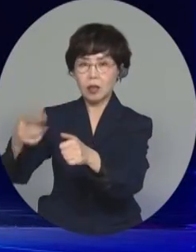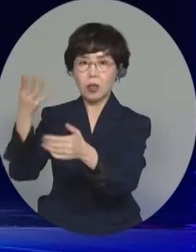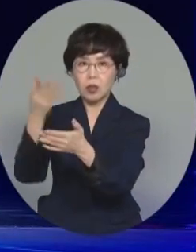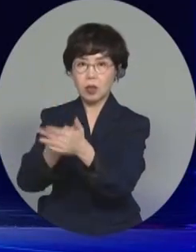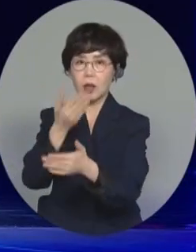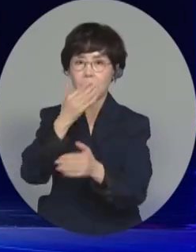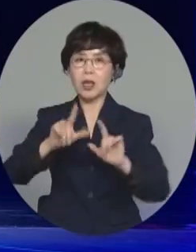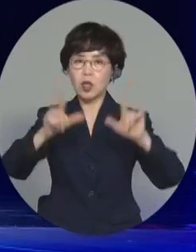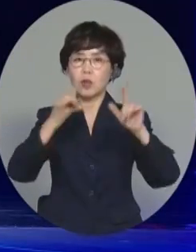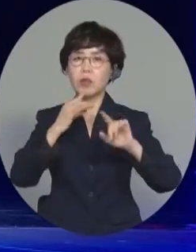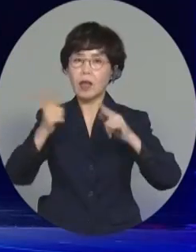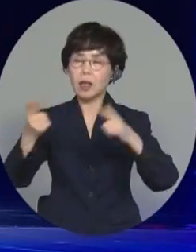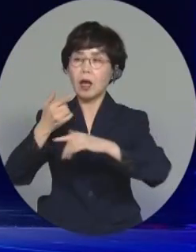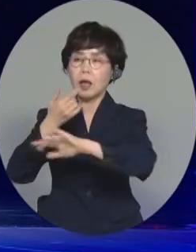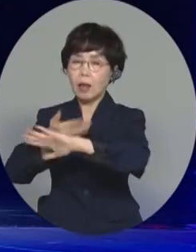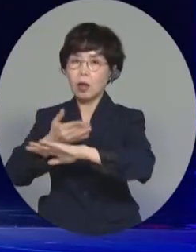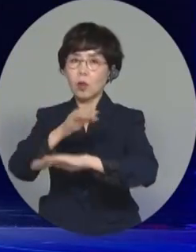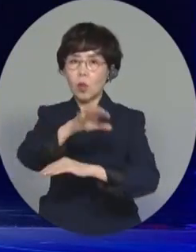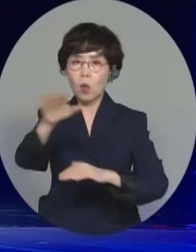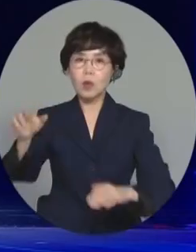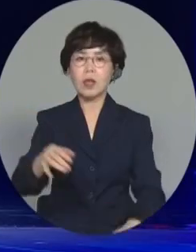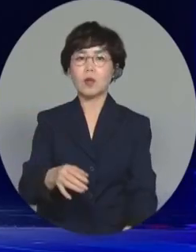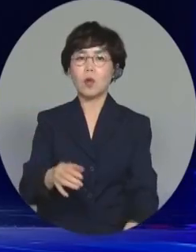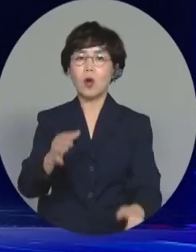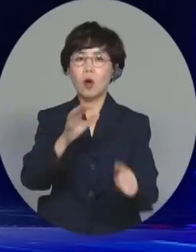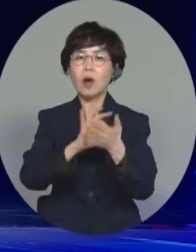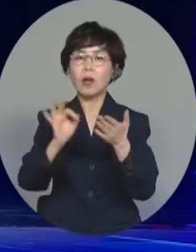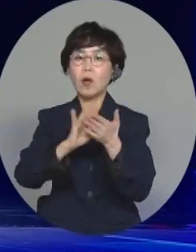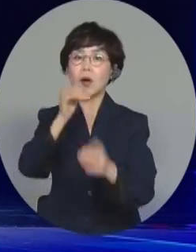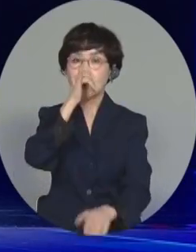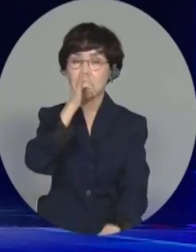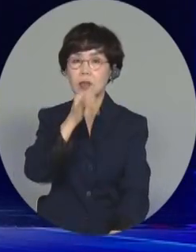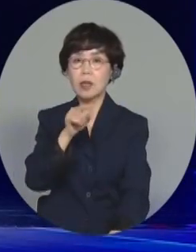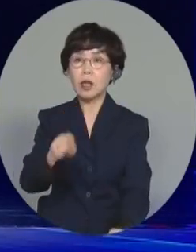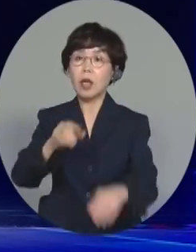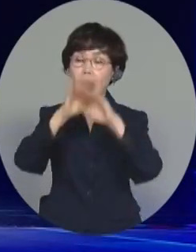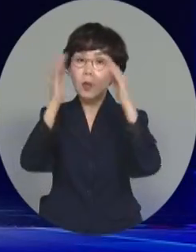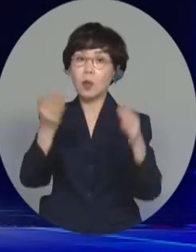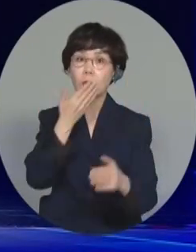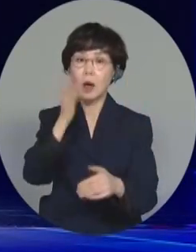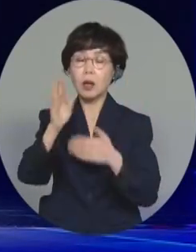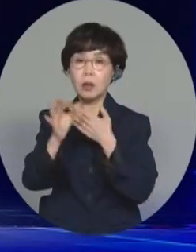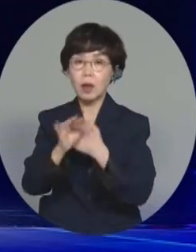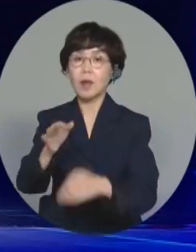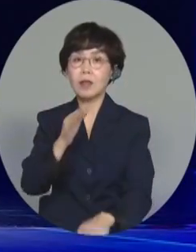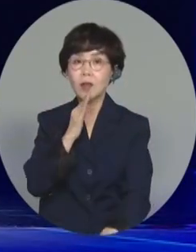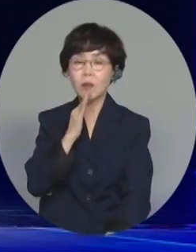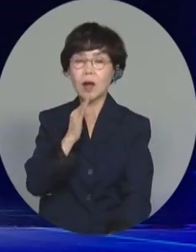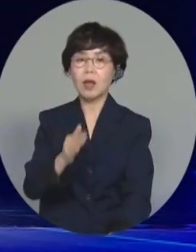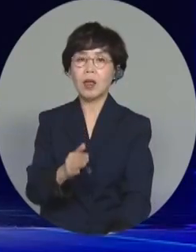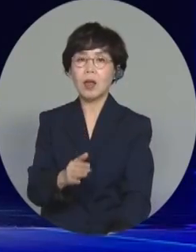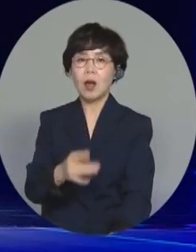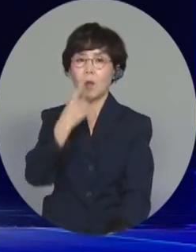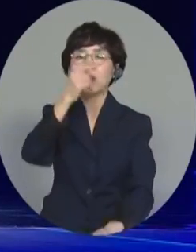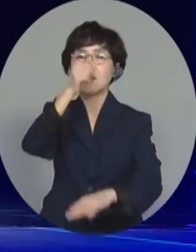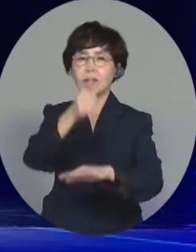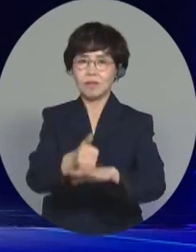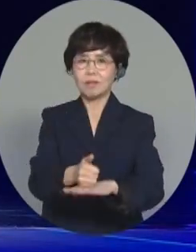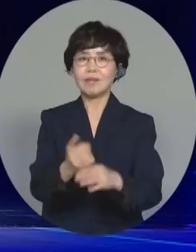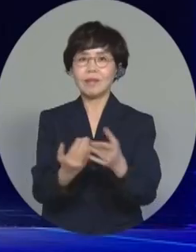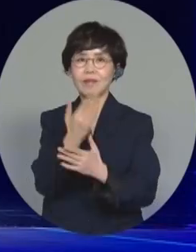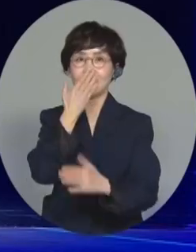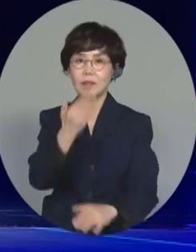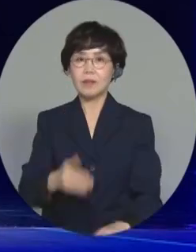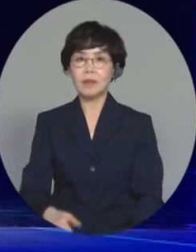가지 프로세스 시뮬레이션을 쓸 수가 있습니다. 이것이 모두 가능하게 된다면 정말 엄청난 멋진 결과가 생길